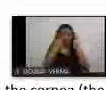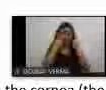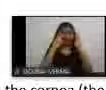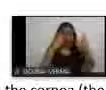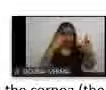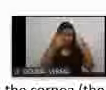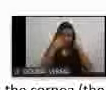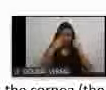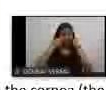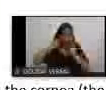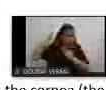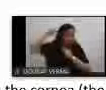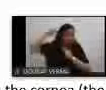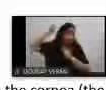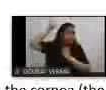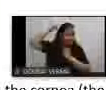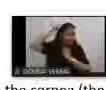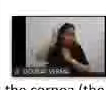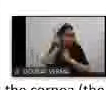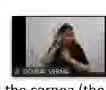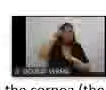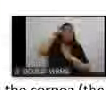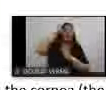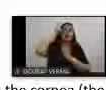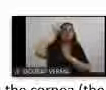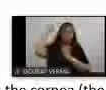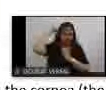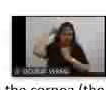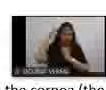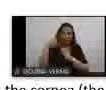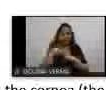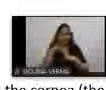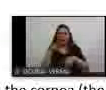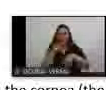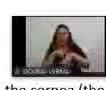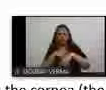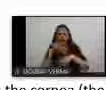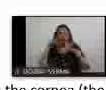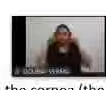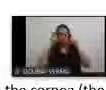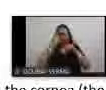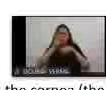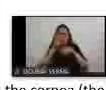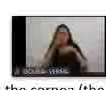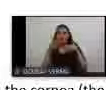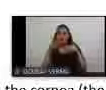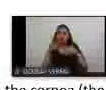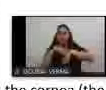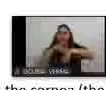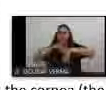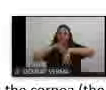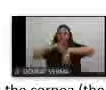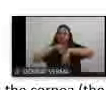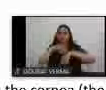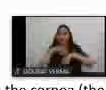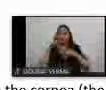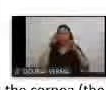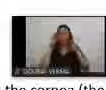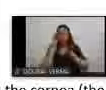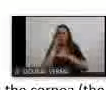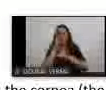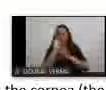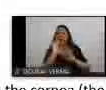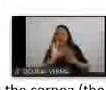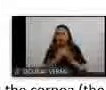द विजन. मैंने एक वॉच का पिक्चर वहां डाला है. सिंपल टर्म्स में इसको बताओगे तो कॉर्निया जो है, जो वॉच